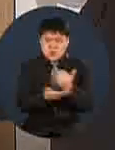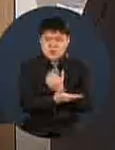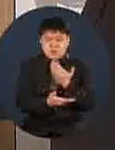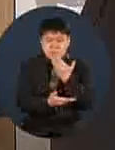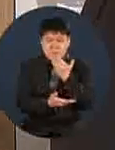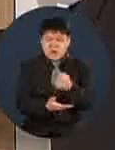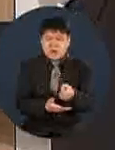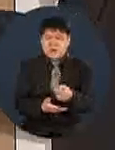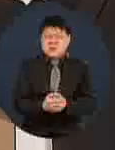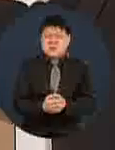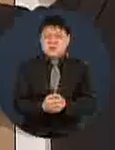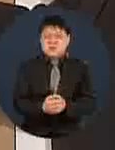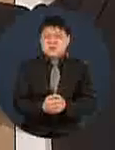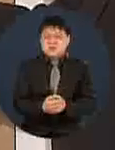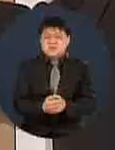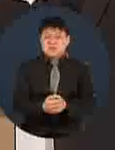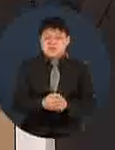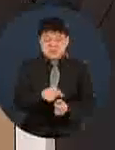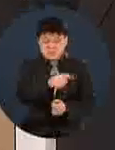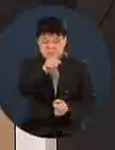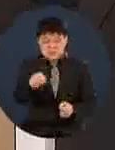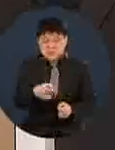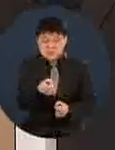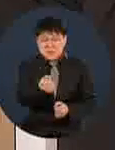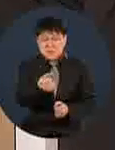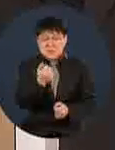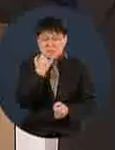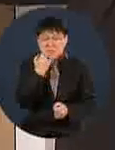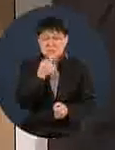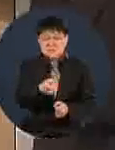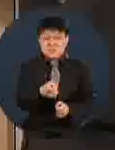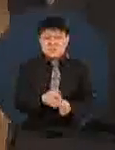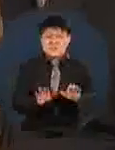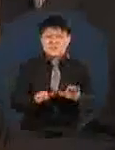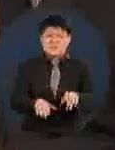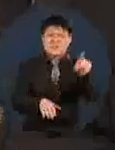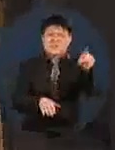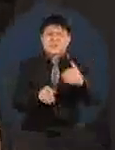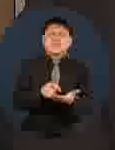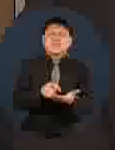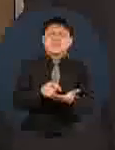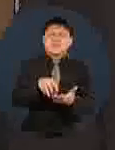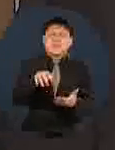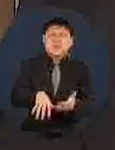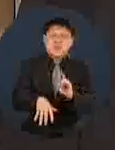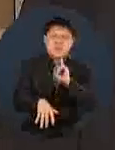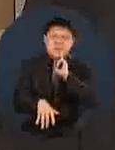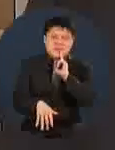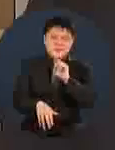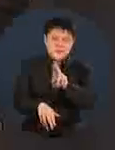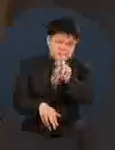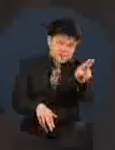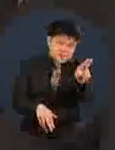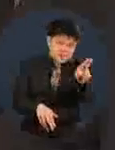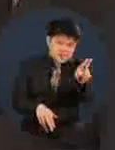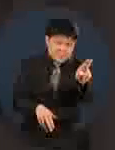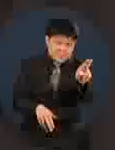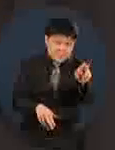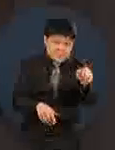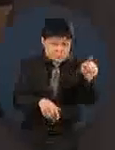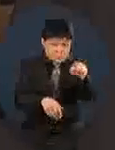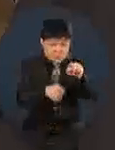늘어도 다 줘버렸어요. 한 집이 몇 집 안 되니까 다 네. 두텁게 돼 있고 지금 여기가 급선무였어요. 이렇게 해서 큰 자리가 갖다 붙이면